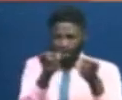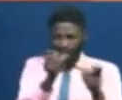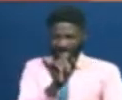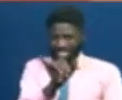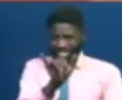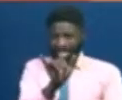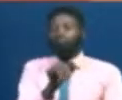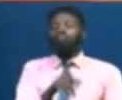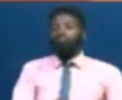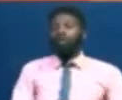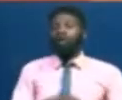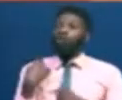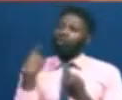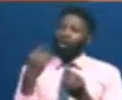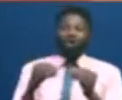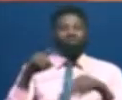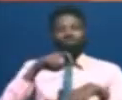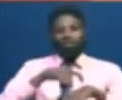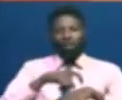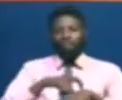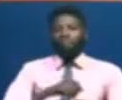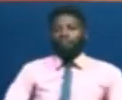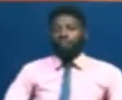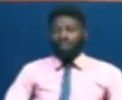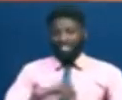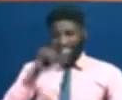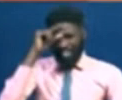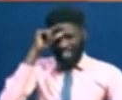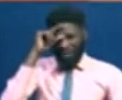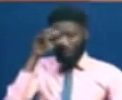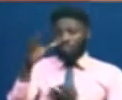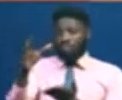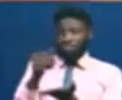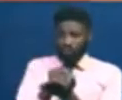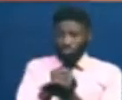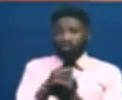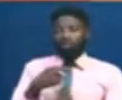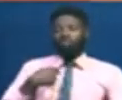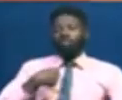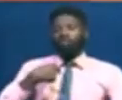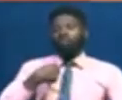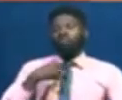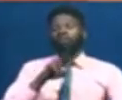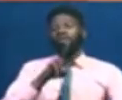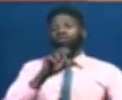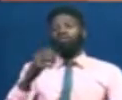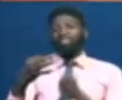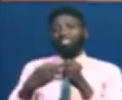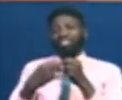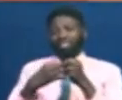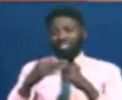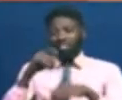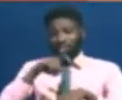Nilisharuguliwa na serikali. Naam. Mwaka wa 2008 after the formation ya Mishuki